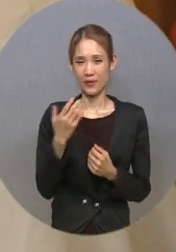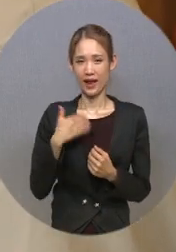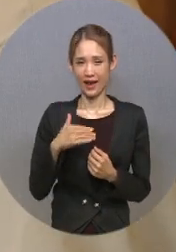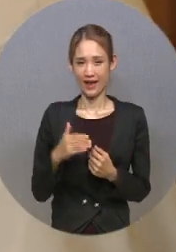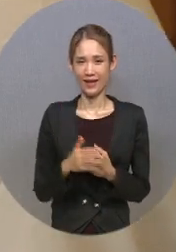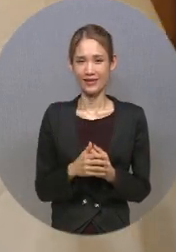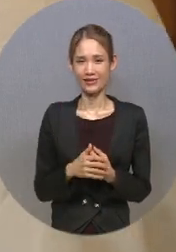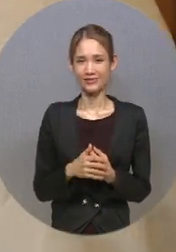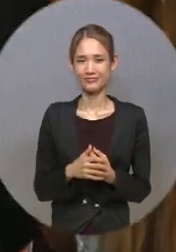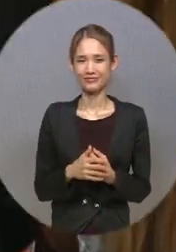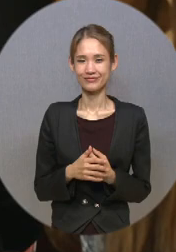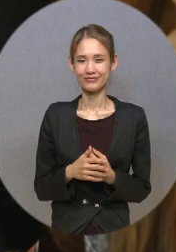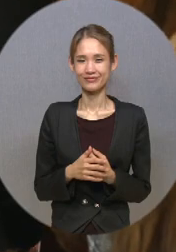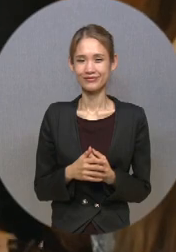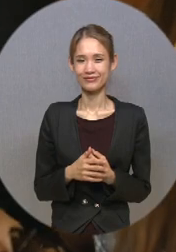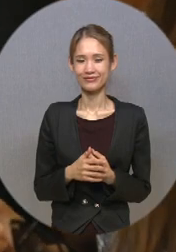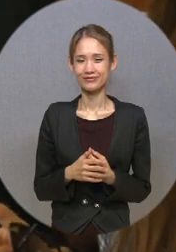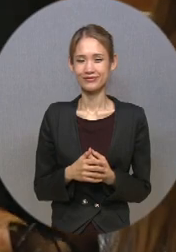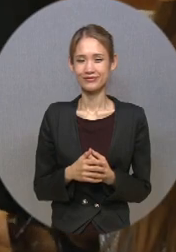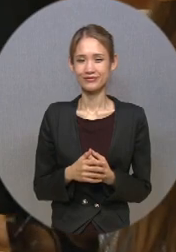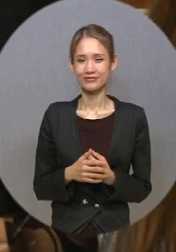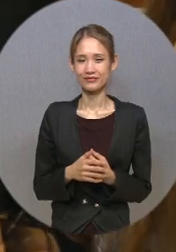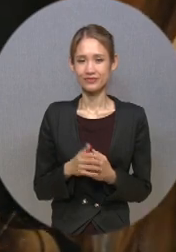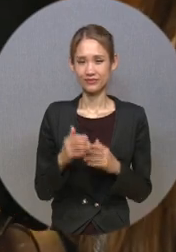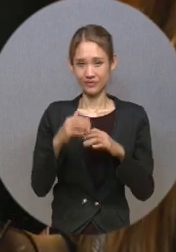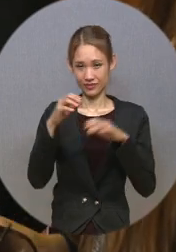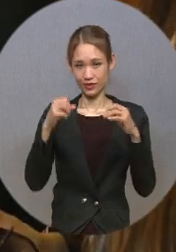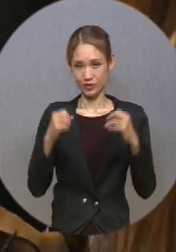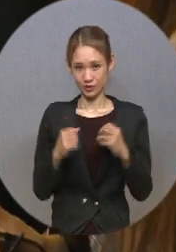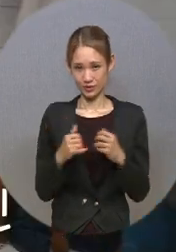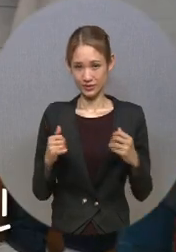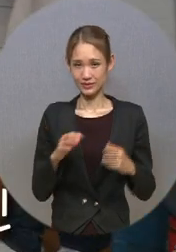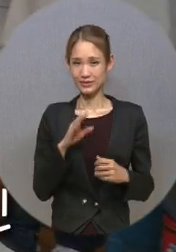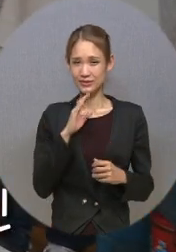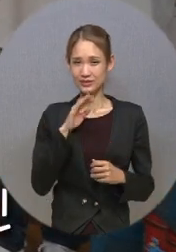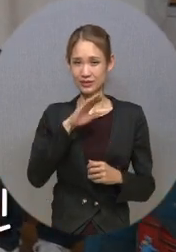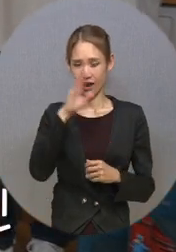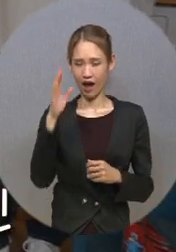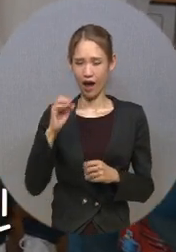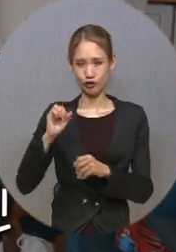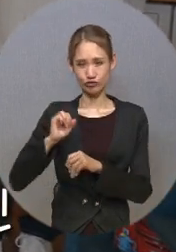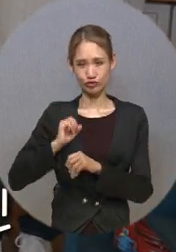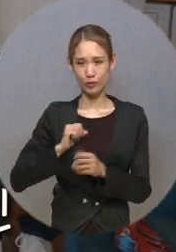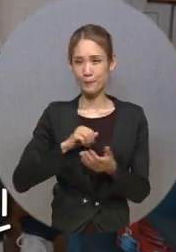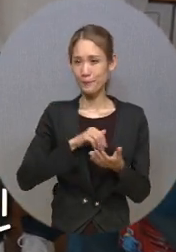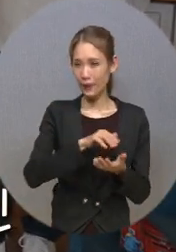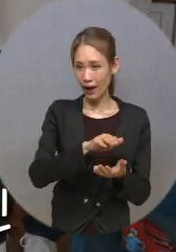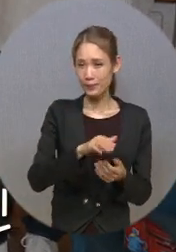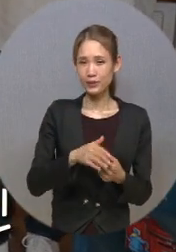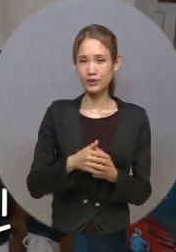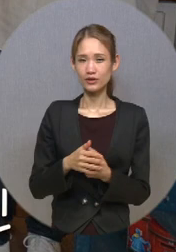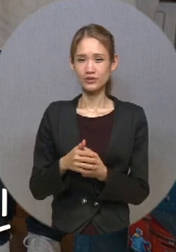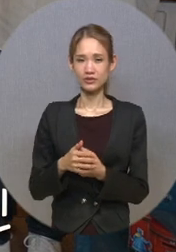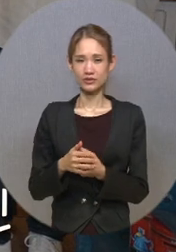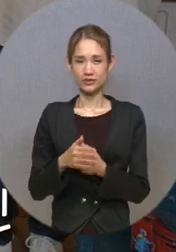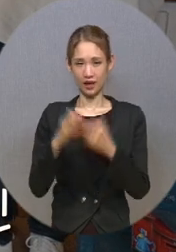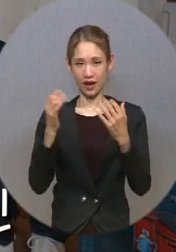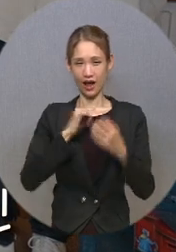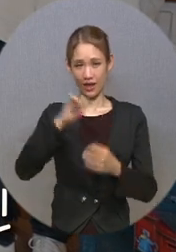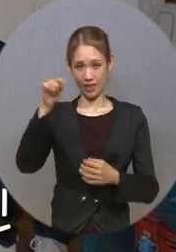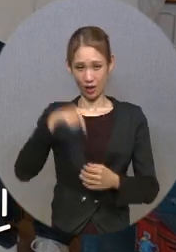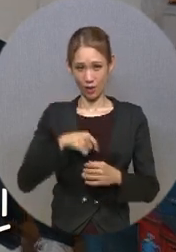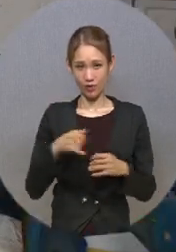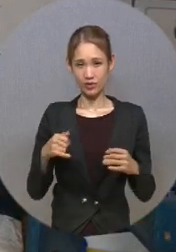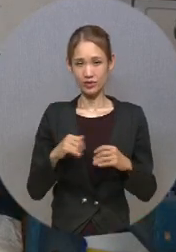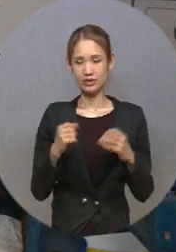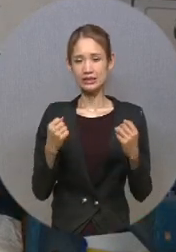모른다. 여기 그 마을에 계신 분들이 진짜 다 파독이나 이렇게 사신 분들이시 다 모시다